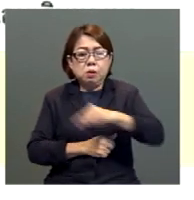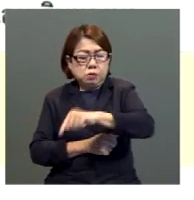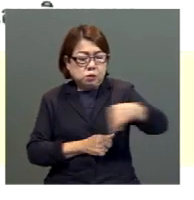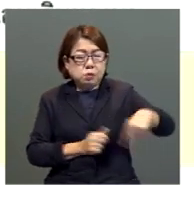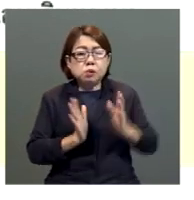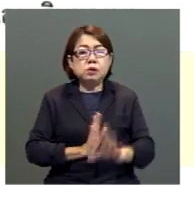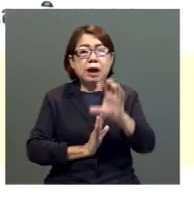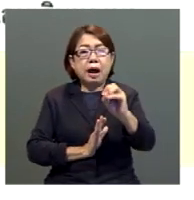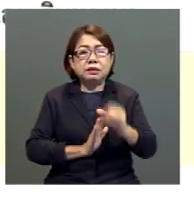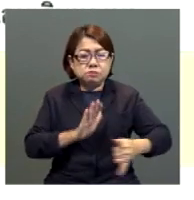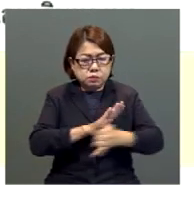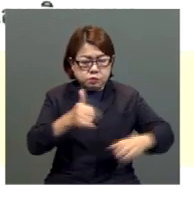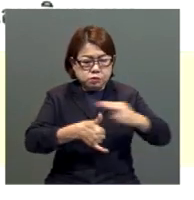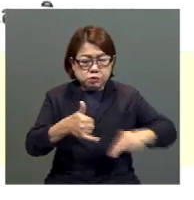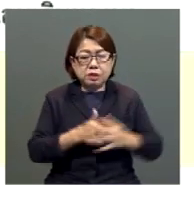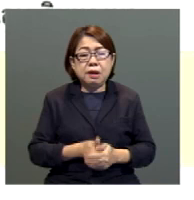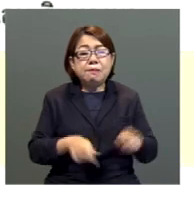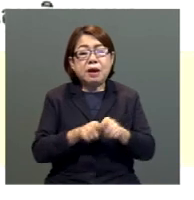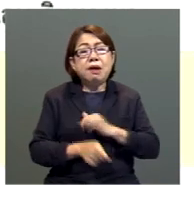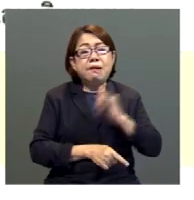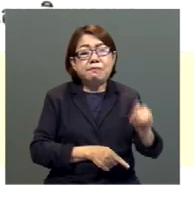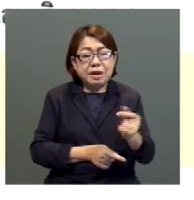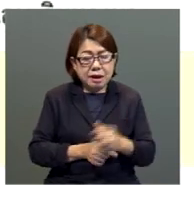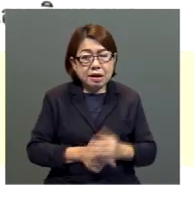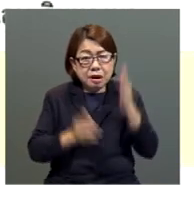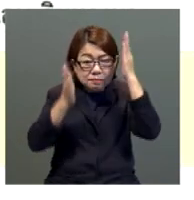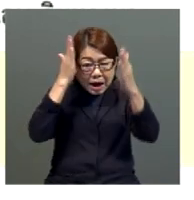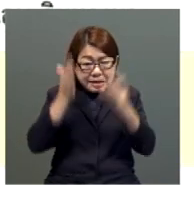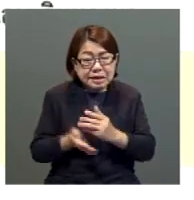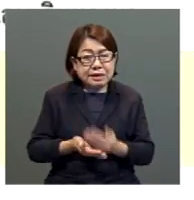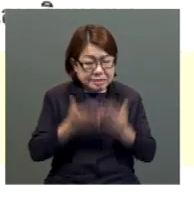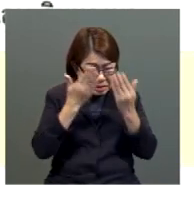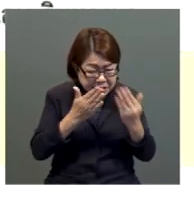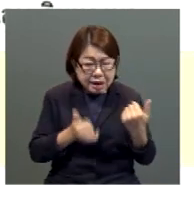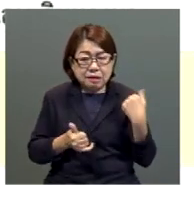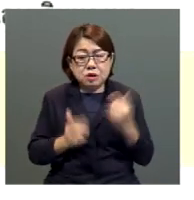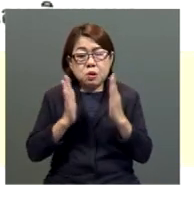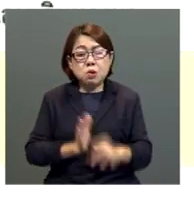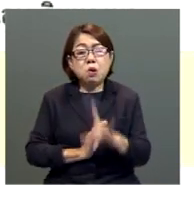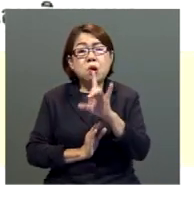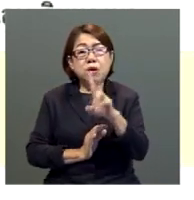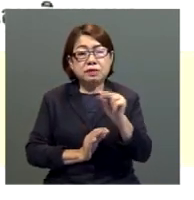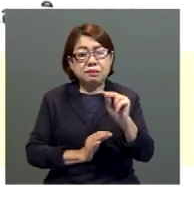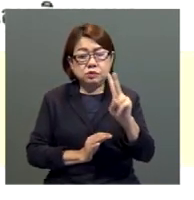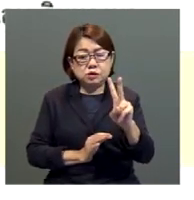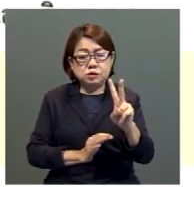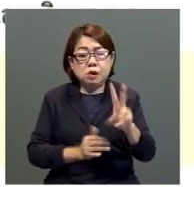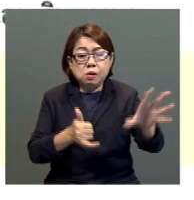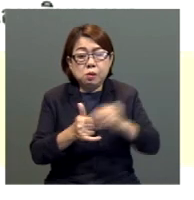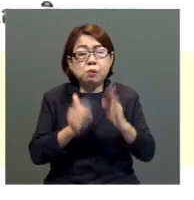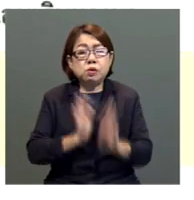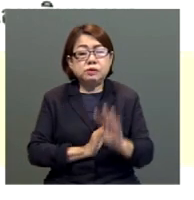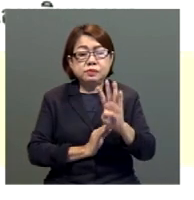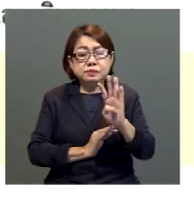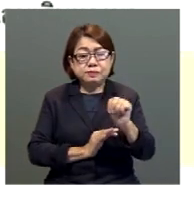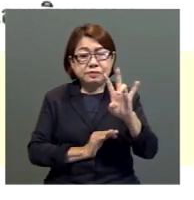าสนกิจที่มาเลเซียจำนวน132คนติดเชื้อไป47คนเสียชีวิตไป4คนต้องควอรันทีนค